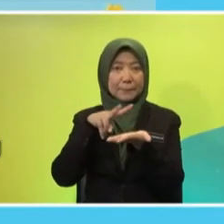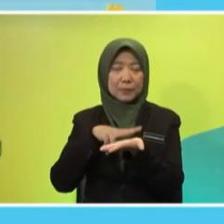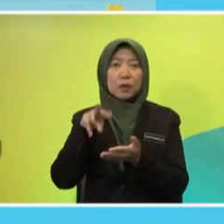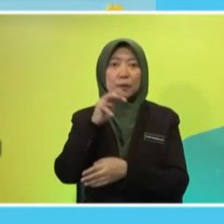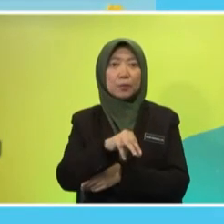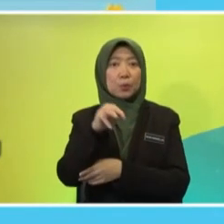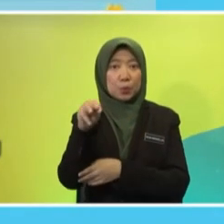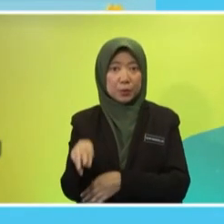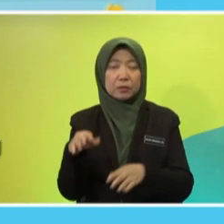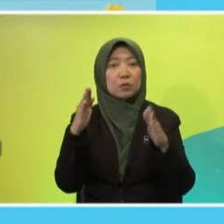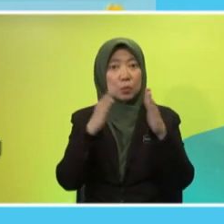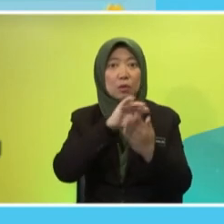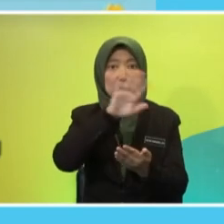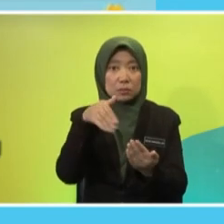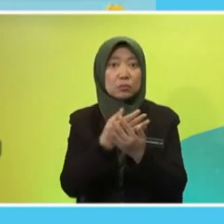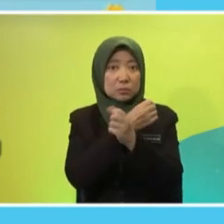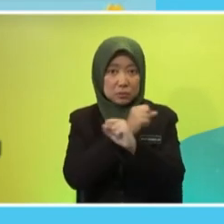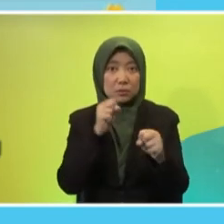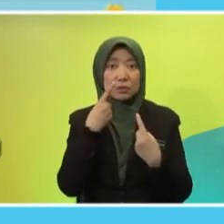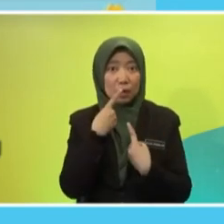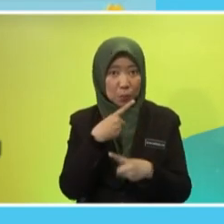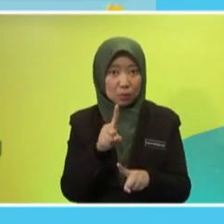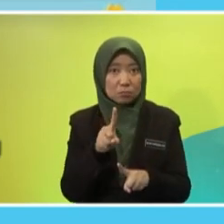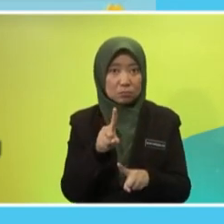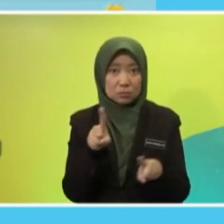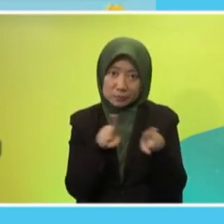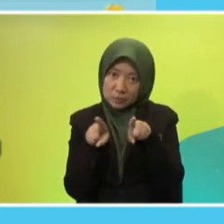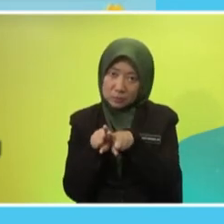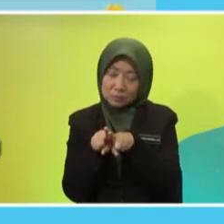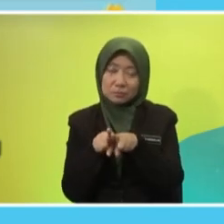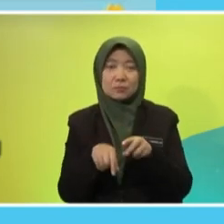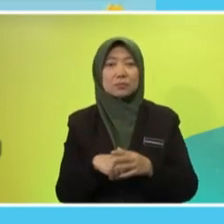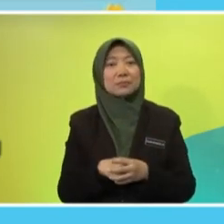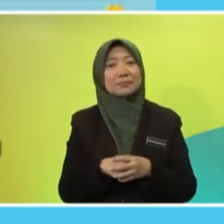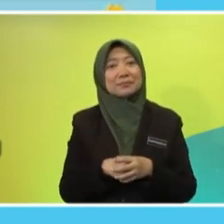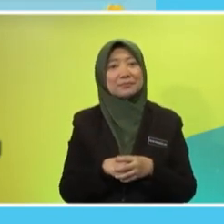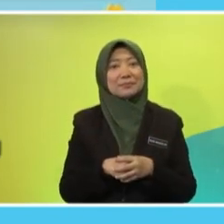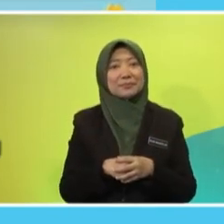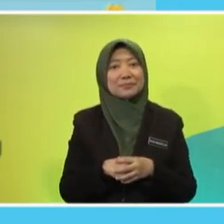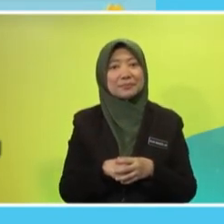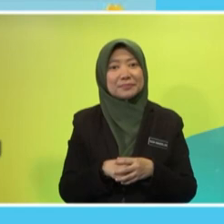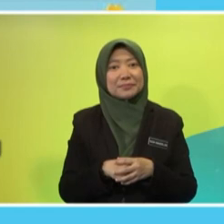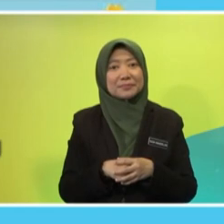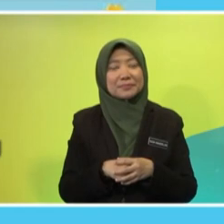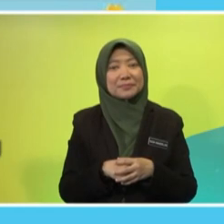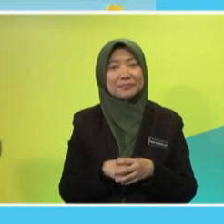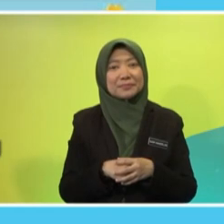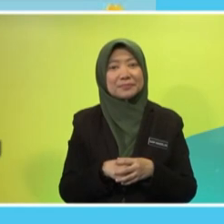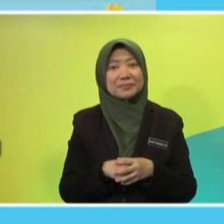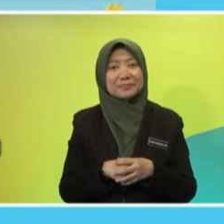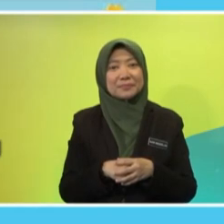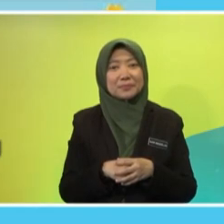atau murid-murid di rumah bersedia untuk menjawab. Okey, sekarang ni dengar betul-betul. Cikgu bacakan ya, Kak Rina.